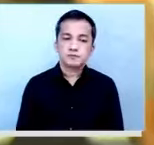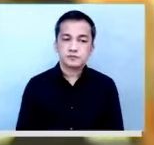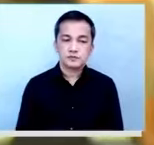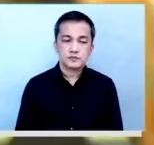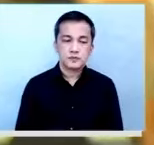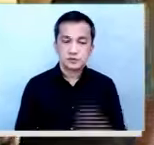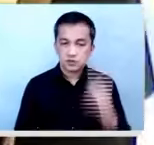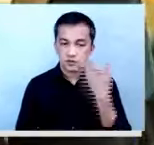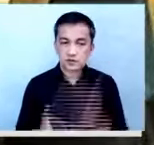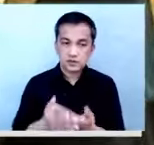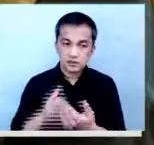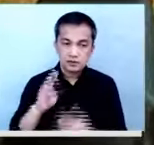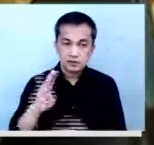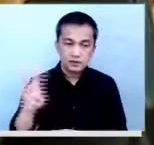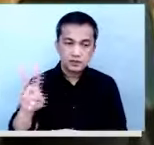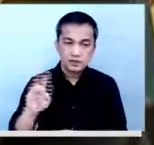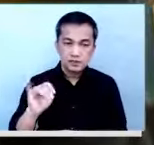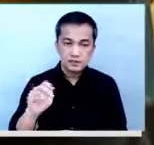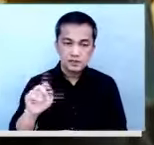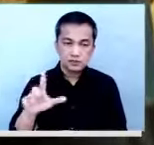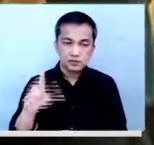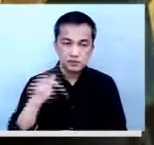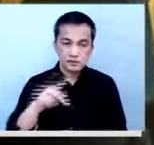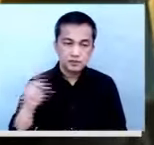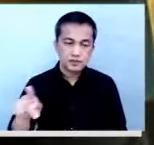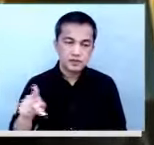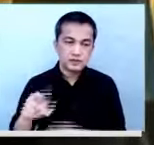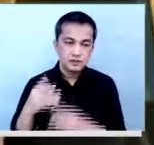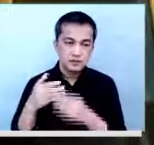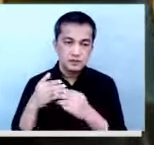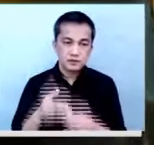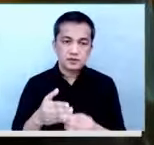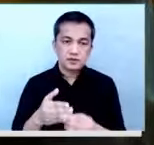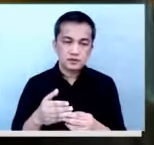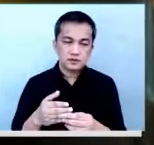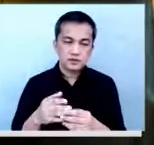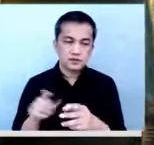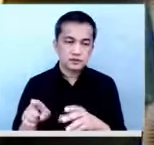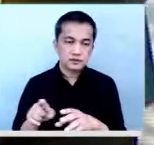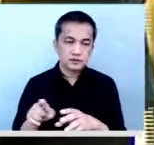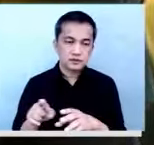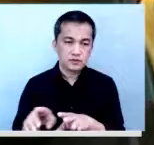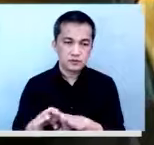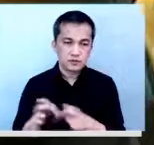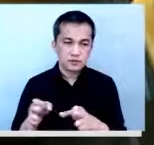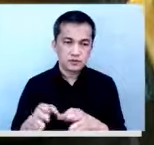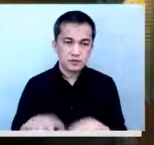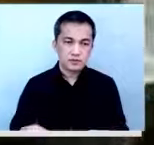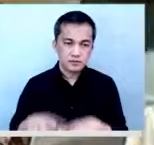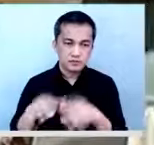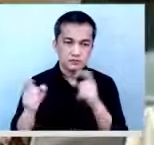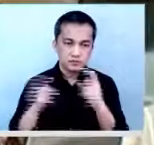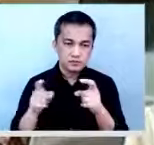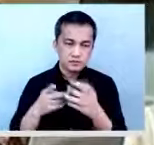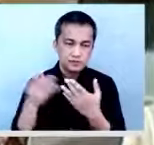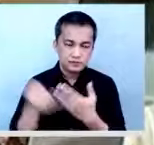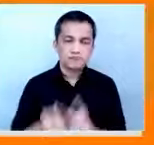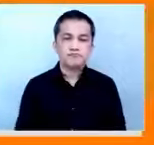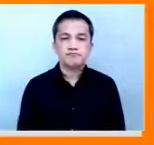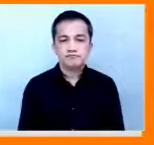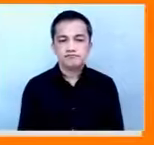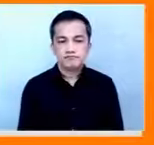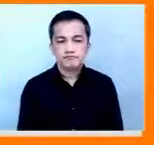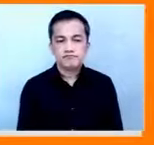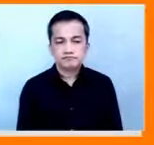Bongbong Marcos sa Masantol, Pampanga para pangunahan itong inaugurasyon ng flood mitigation project. Jester.